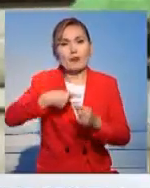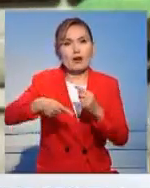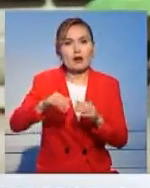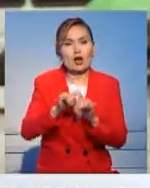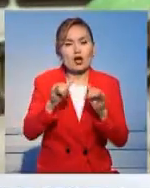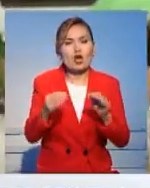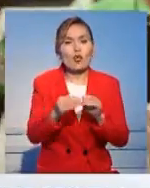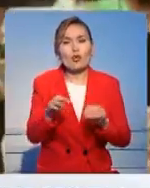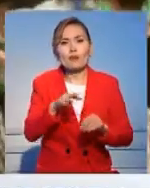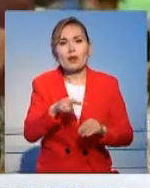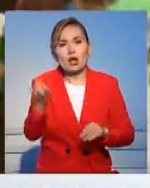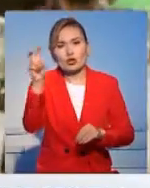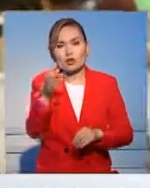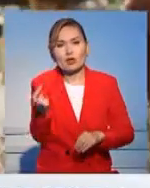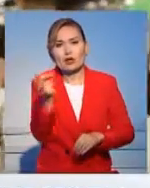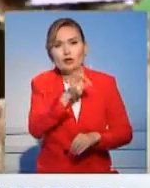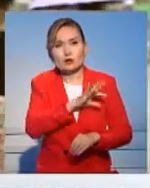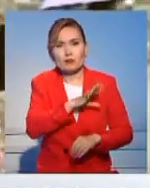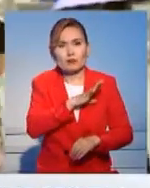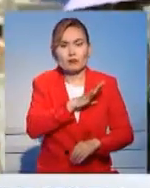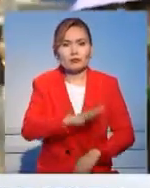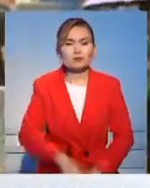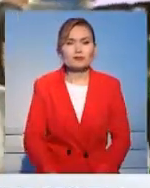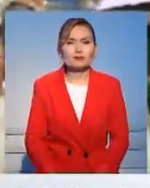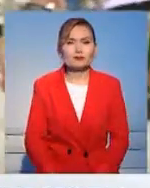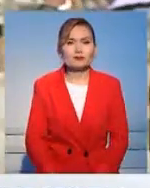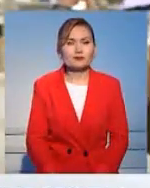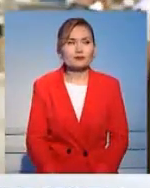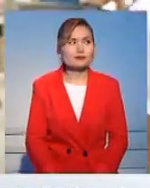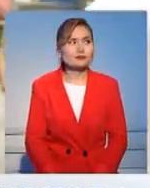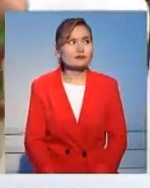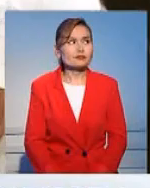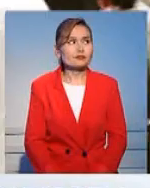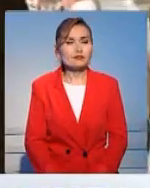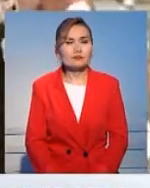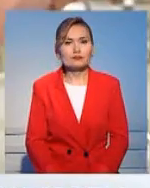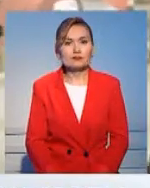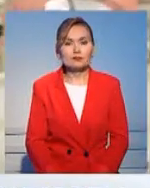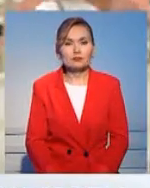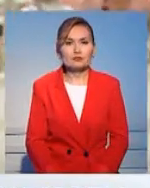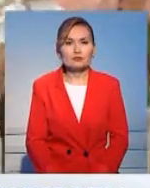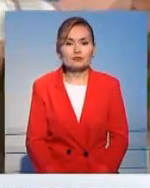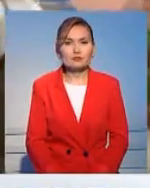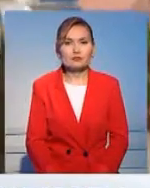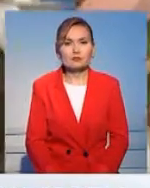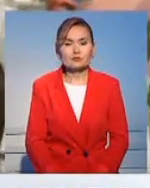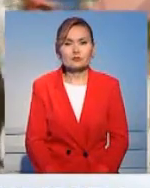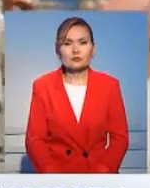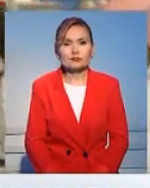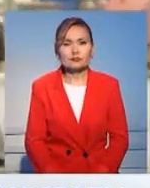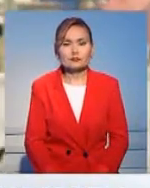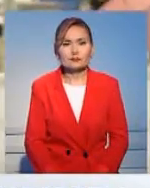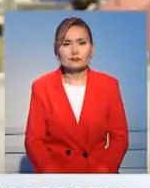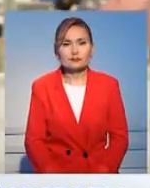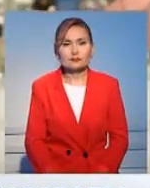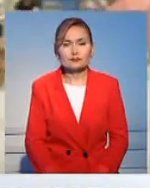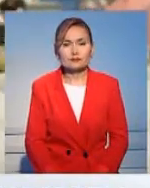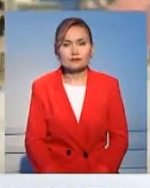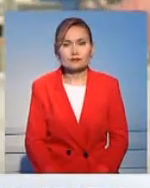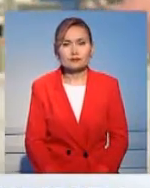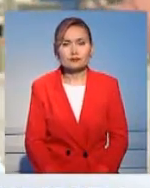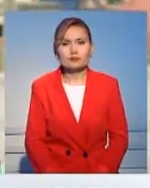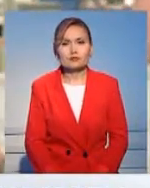долларға жеткен. Гүлжан Марқабаева, Ержан Қанапияұлы, Дулат Интебеков, хабар 24, Бейжіңнен.